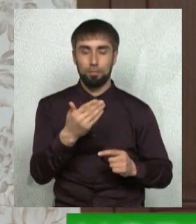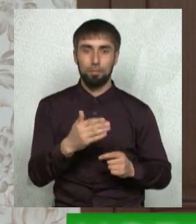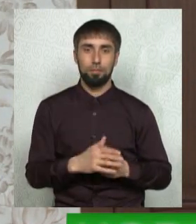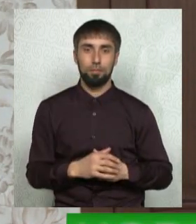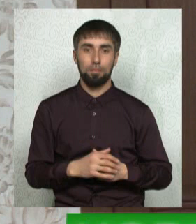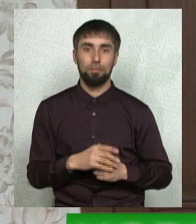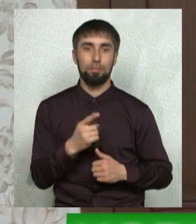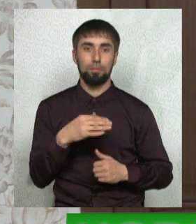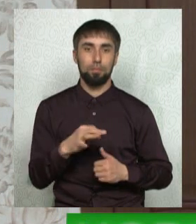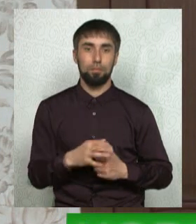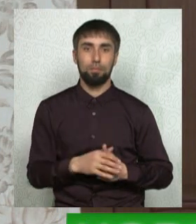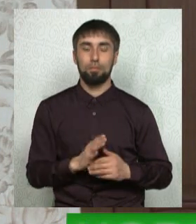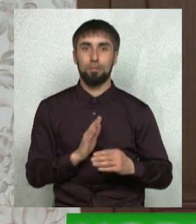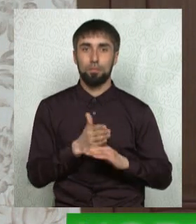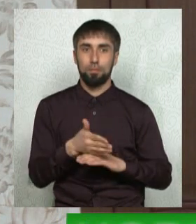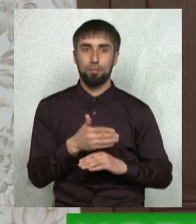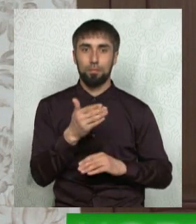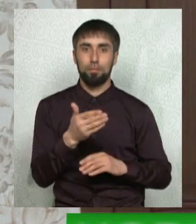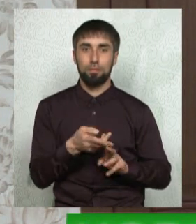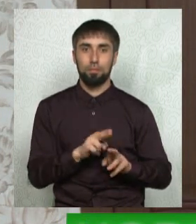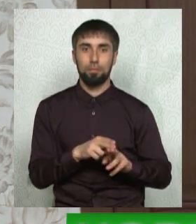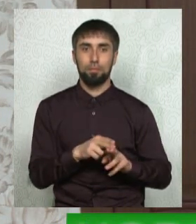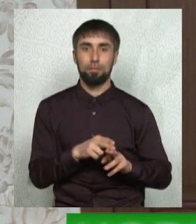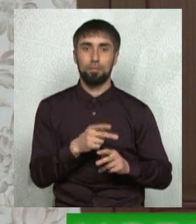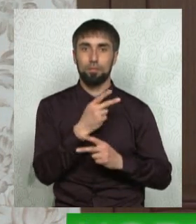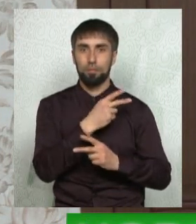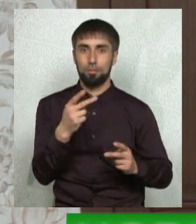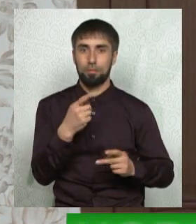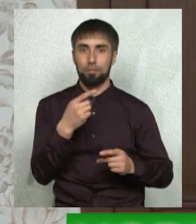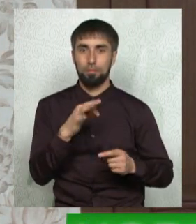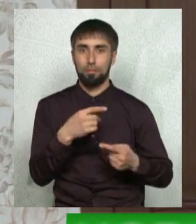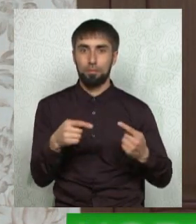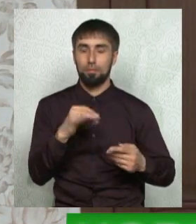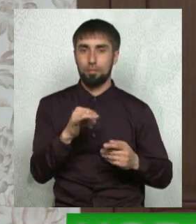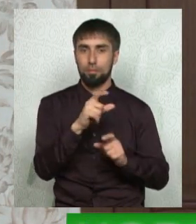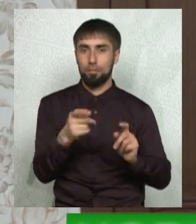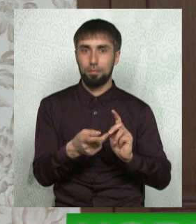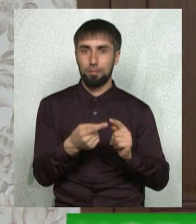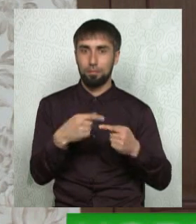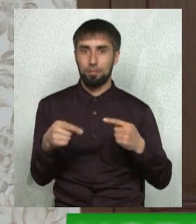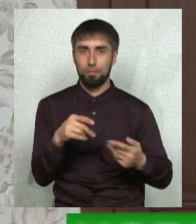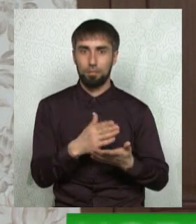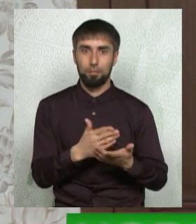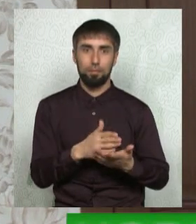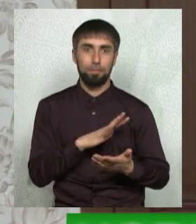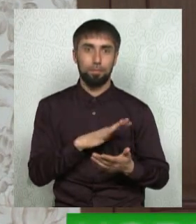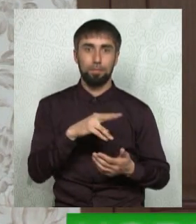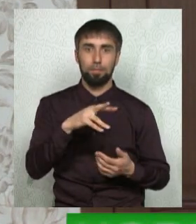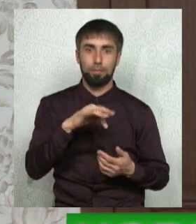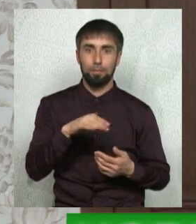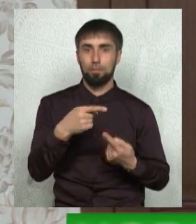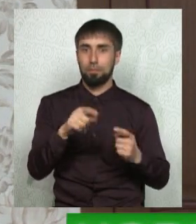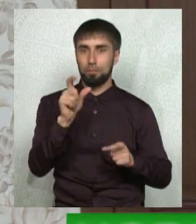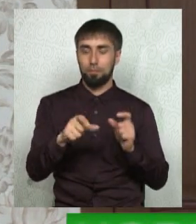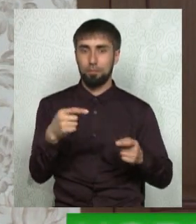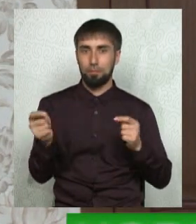что гости, люди, они бывают совершенно разные. Каждый день меняются люди, меняется какой-то менталитет, люди с разным